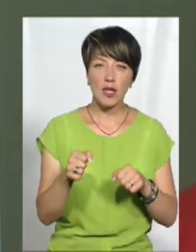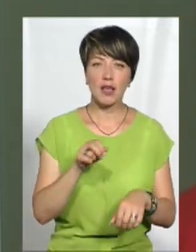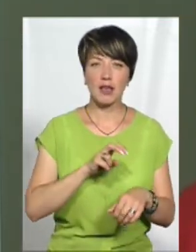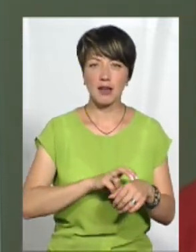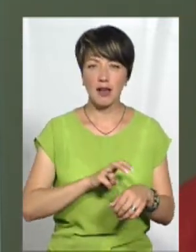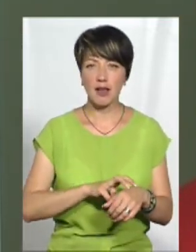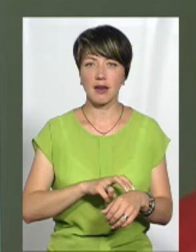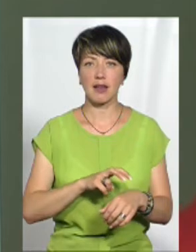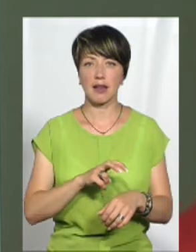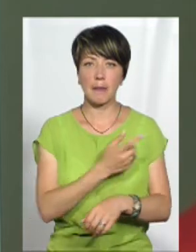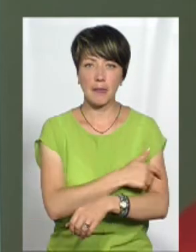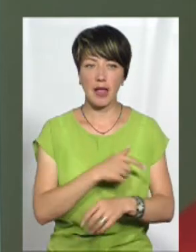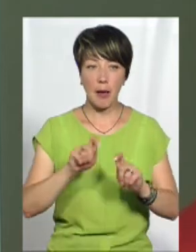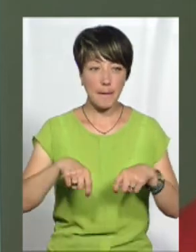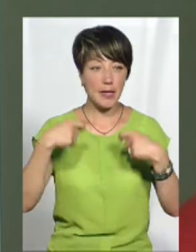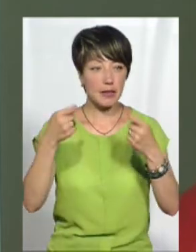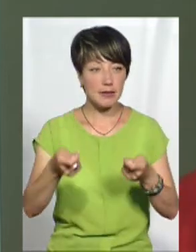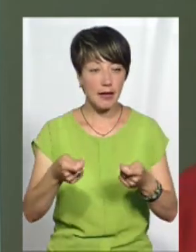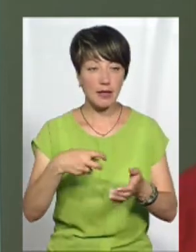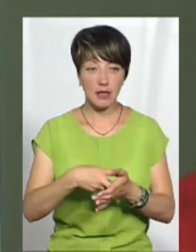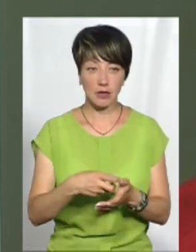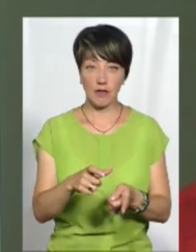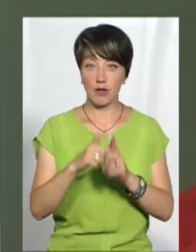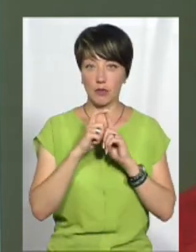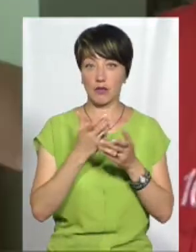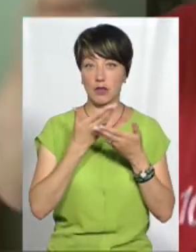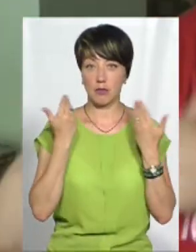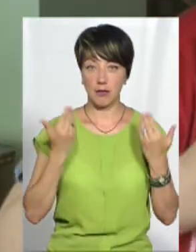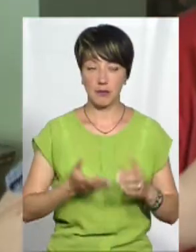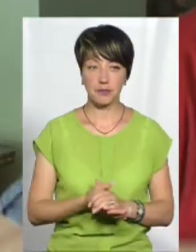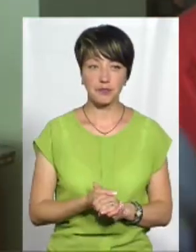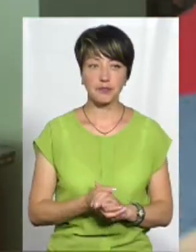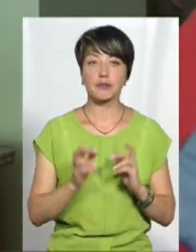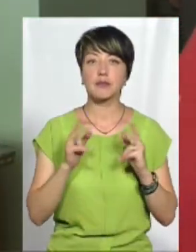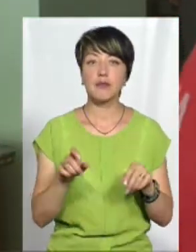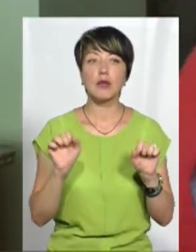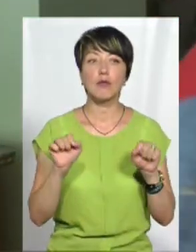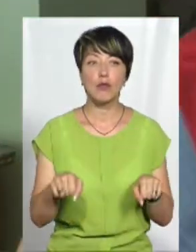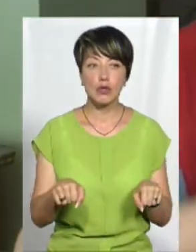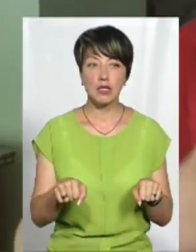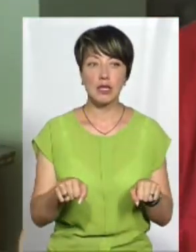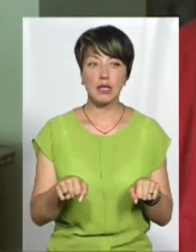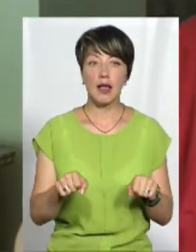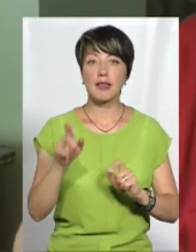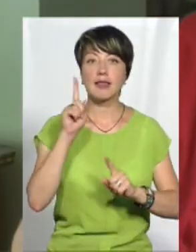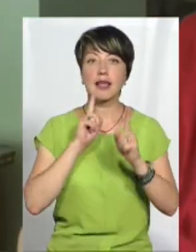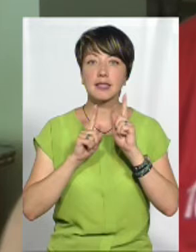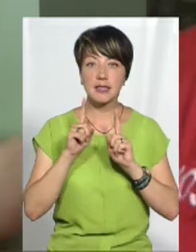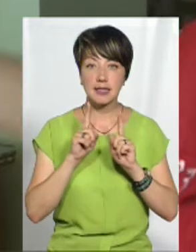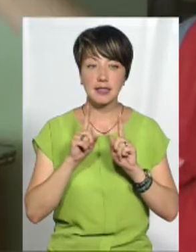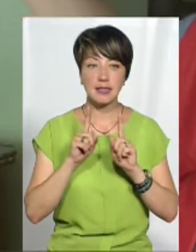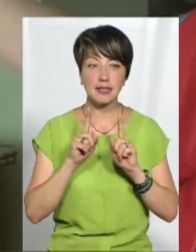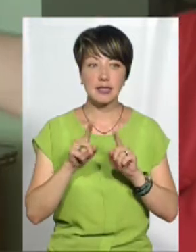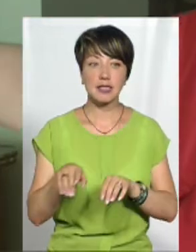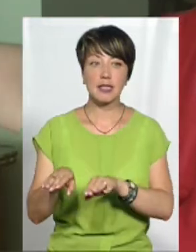і лікарі. Я передала, але відповіді нема. І як можна на сесії зрівняти, що